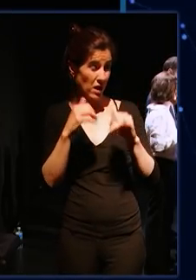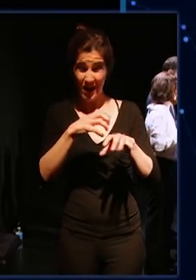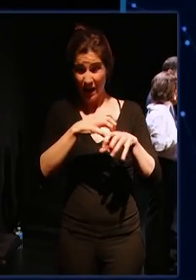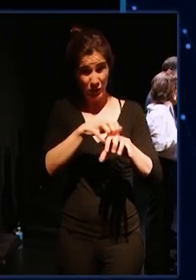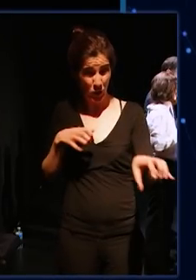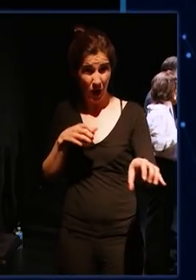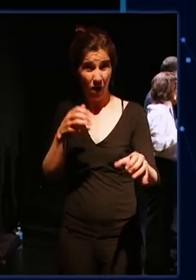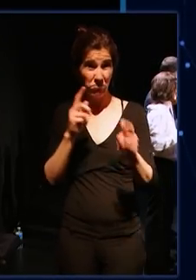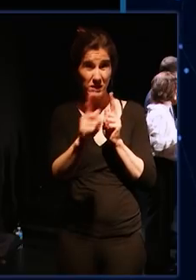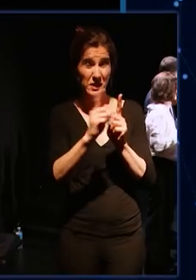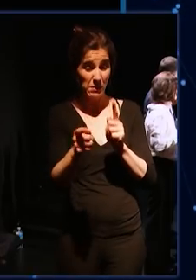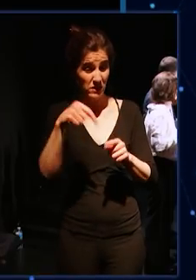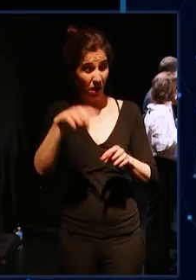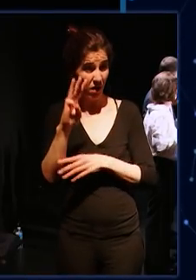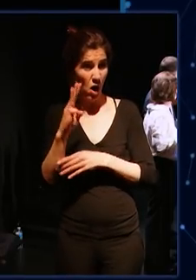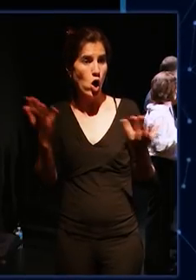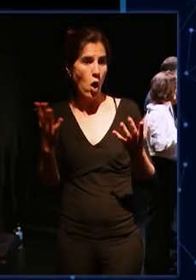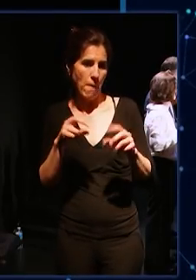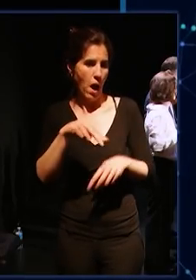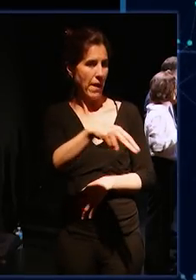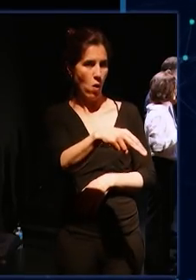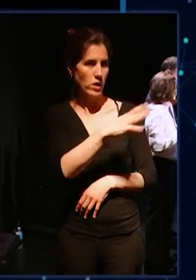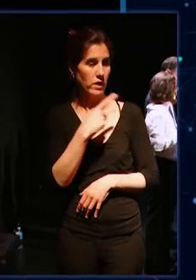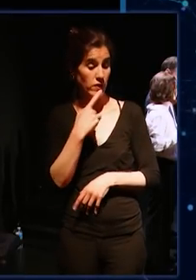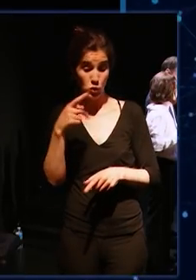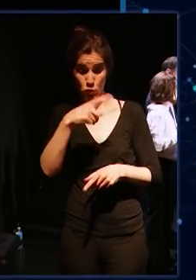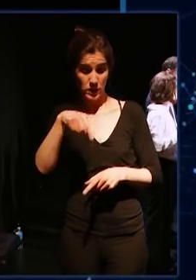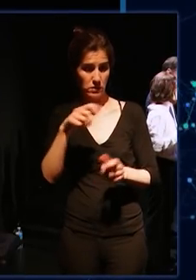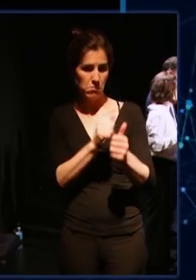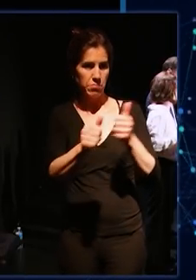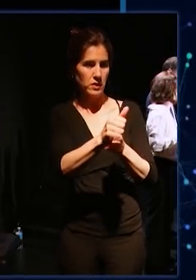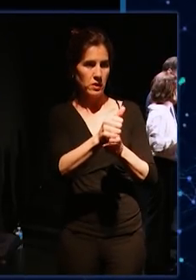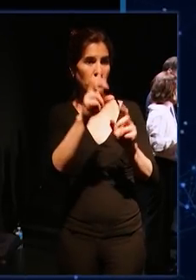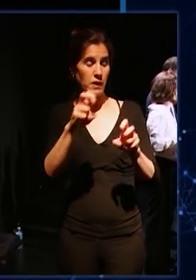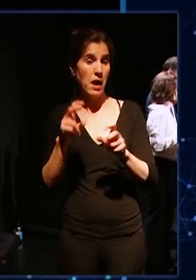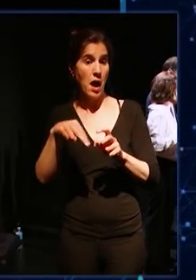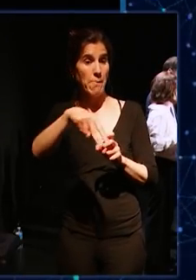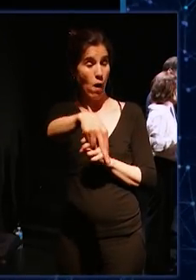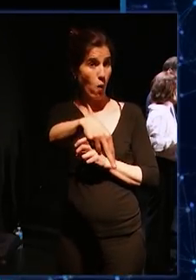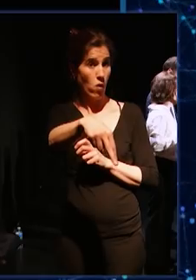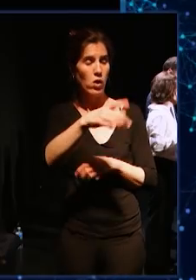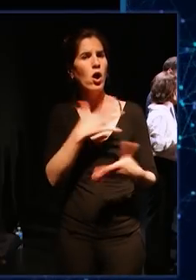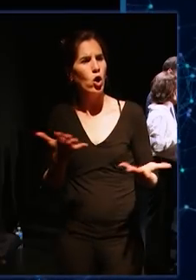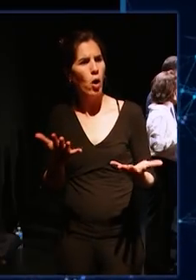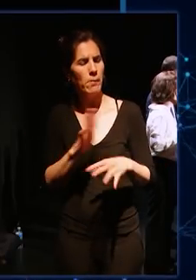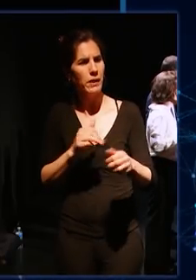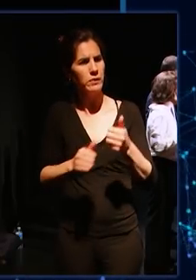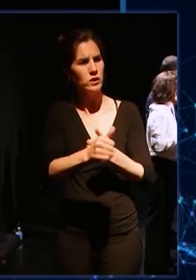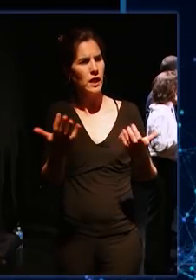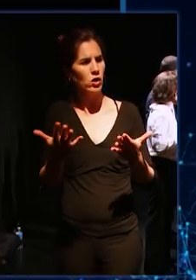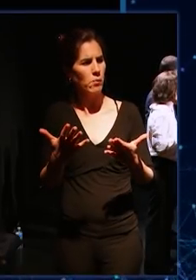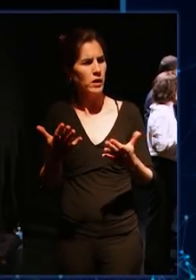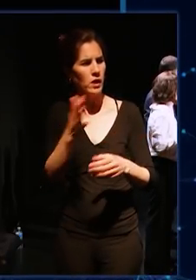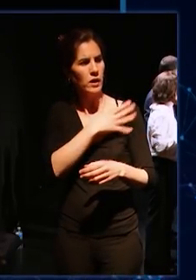Per tant, l'eix prioritari de les nostres propostes de mobilitat seran els desplaçaments a peu. Com farem això? Pues que sent que aquests desplaçaments i aquesta